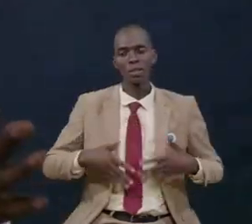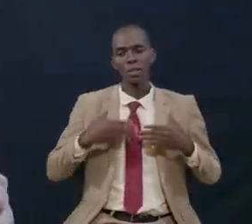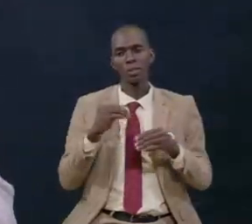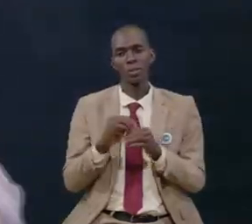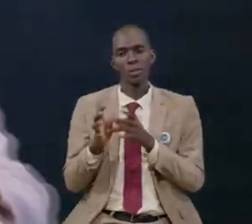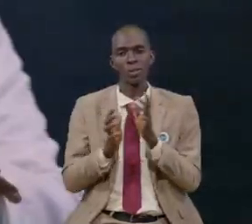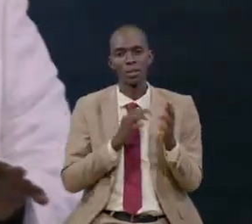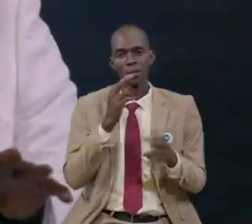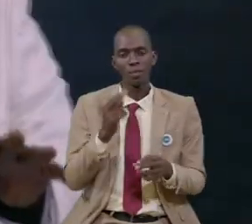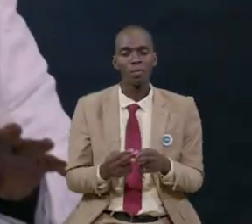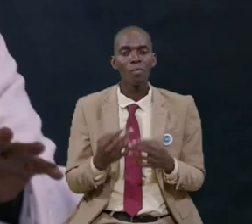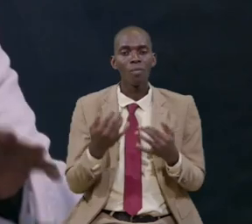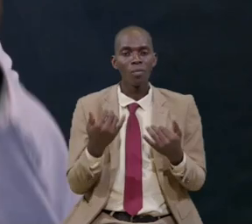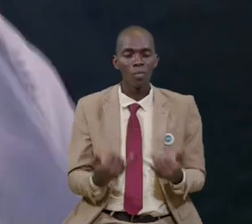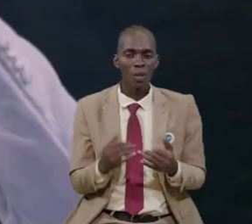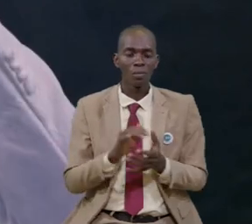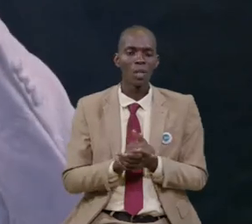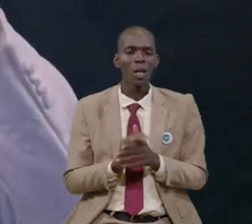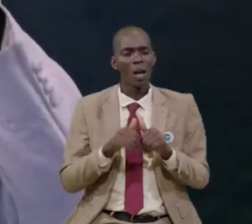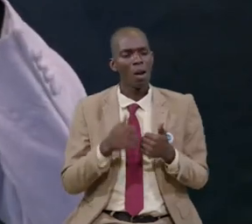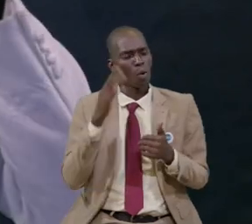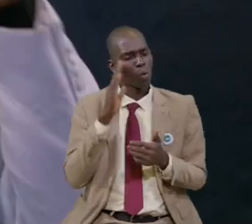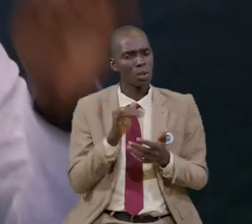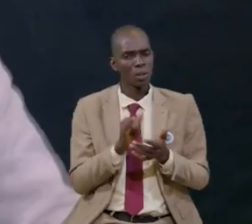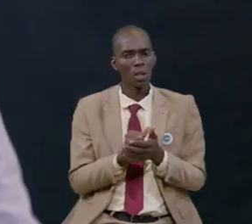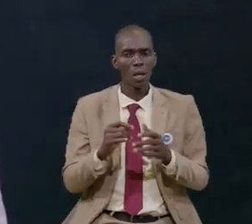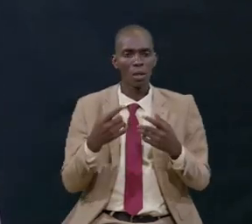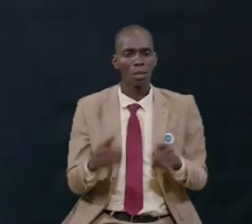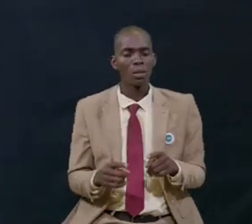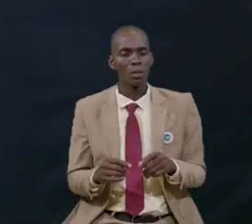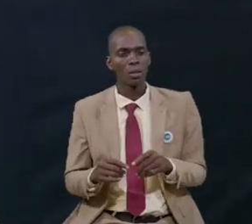Il nous dit comment cela se produit. Nous allons aux Actes 3.